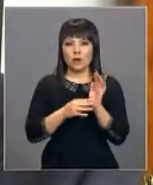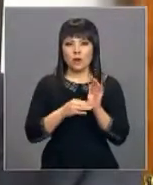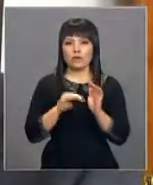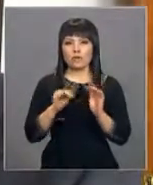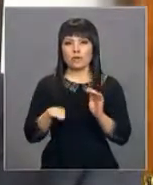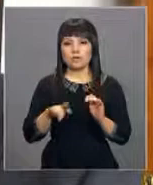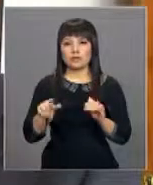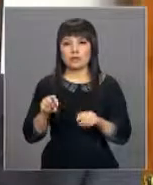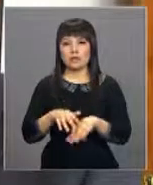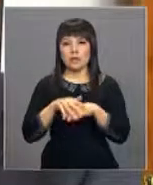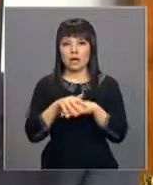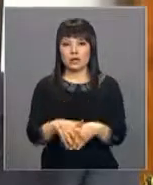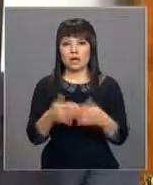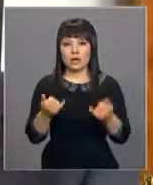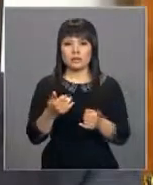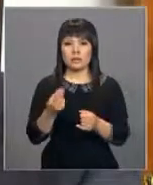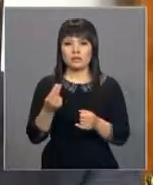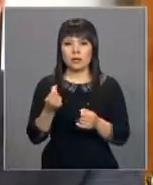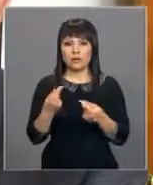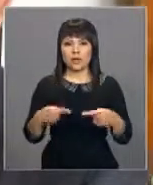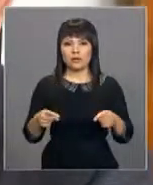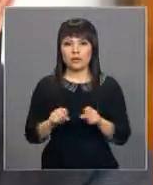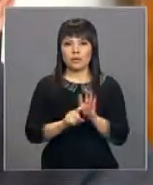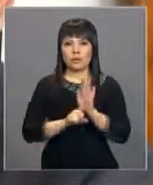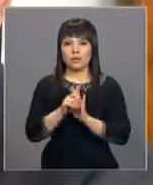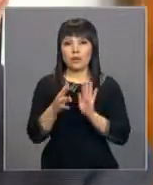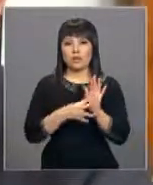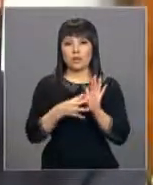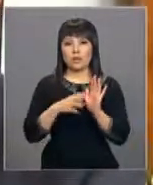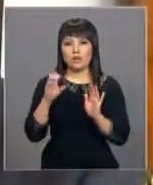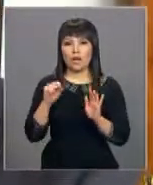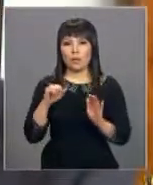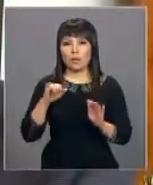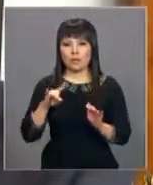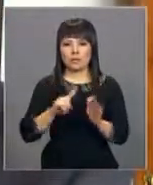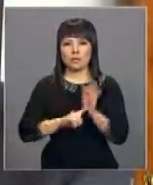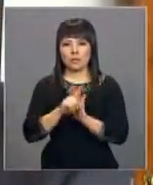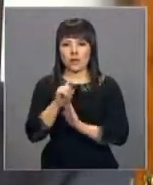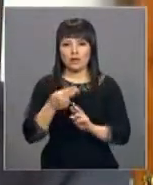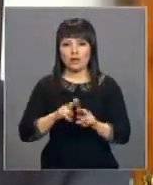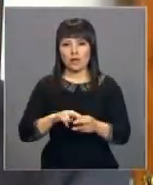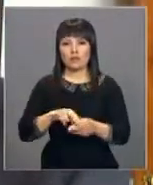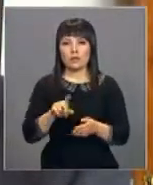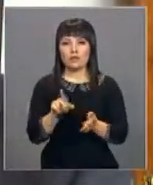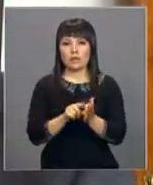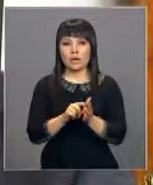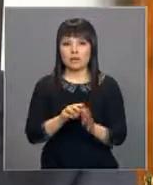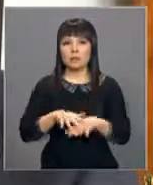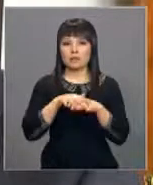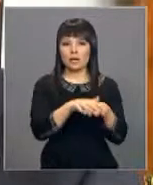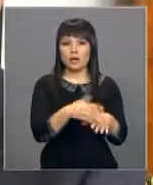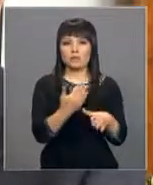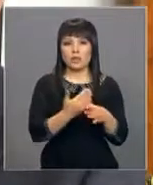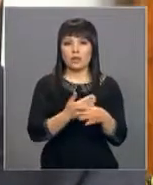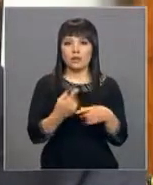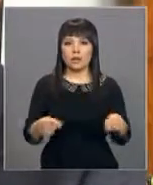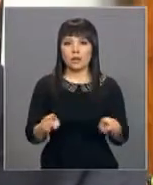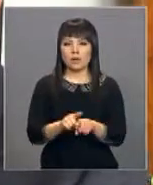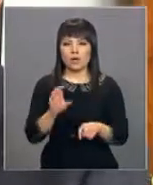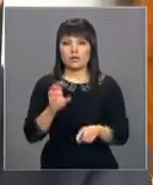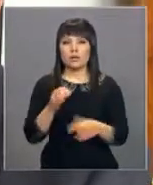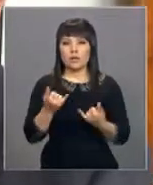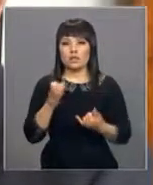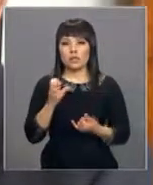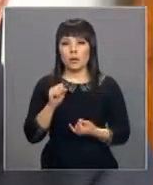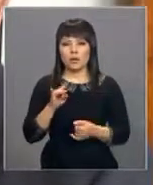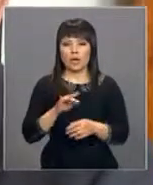қаражат бөлініп, бүгінгі күні 9 сәуірден бастап біз олардың есепшоттарына аударып жатырмыз қаражатты. Төлі сәуір айында